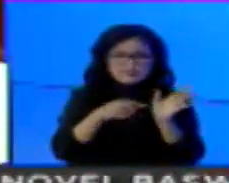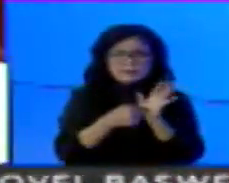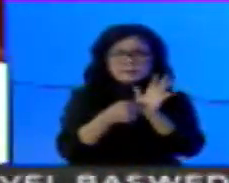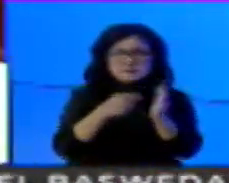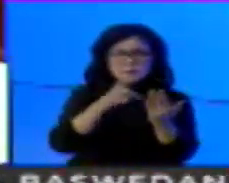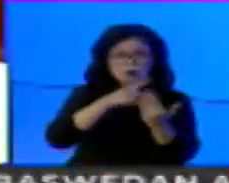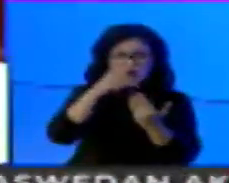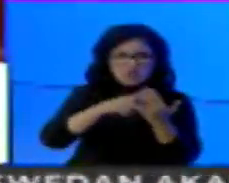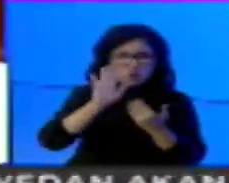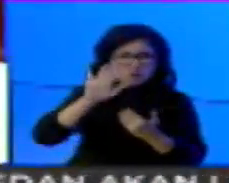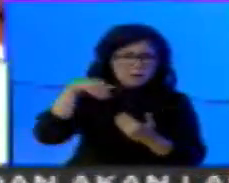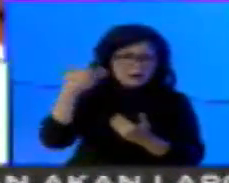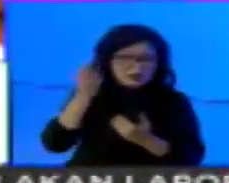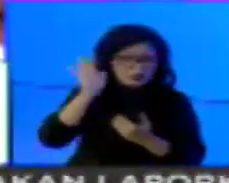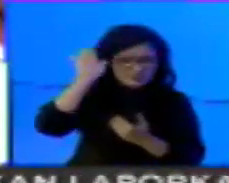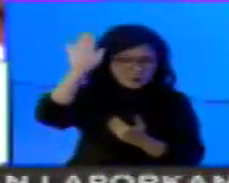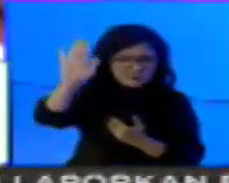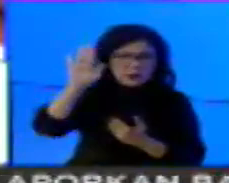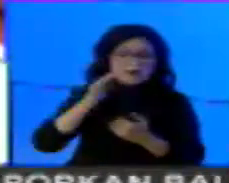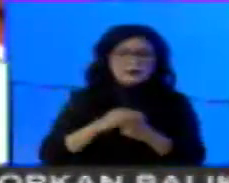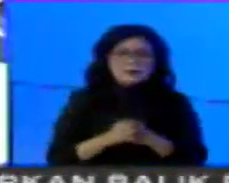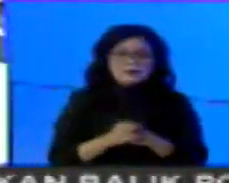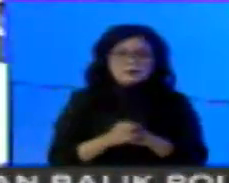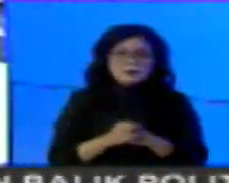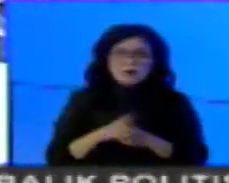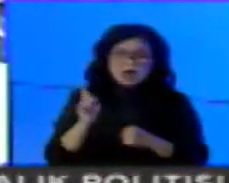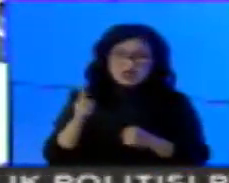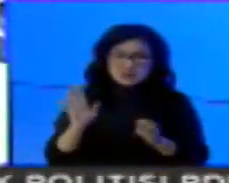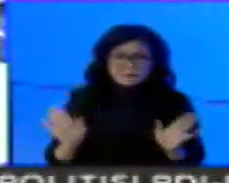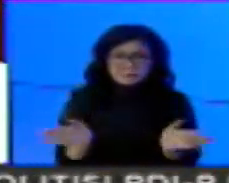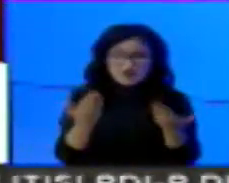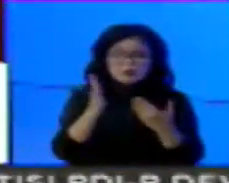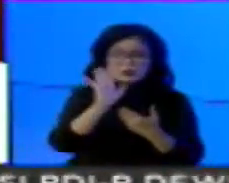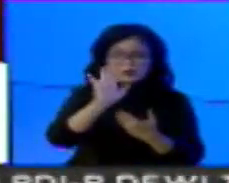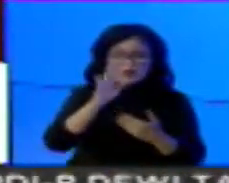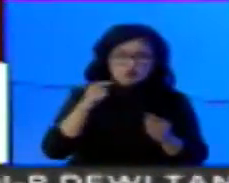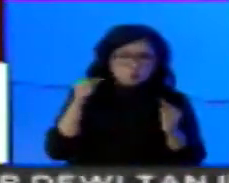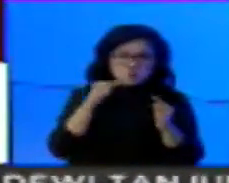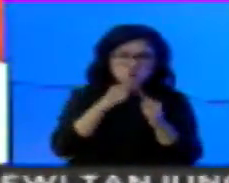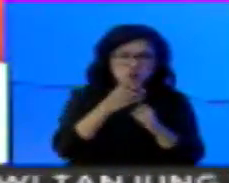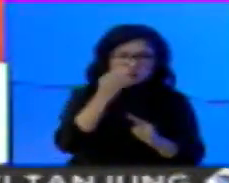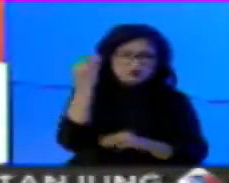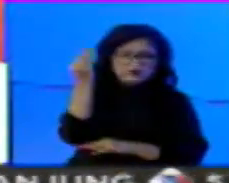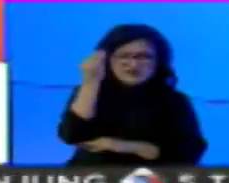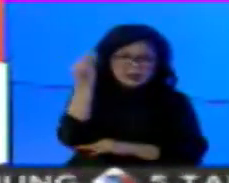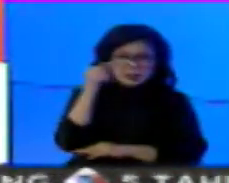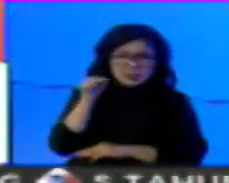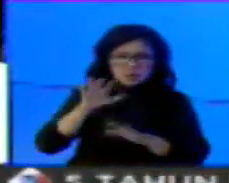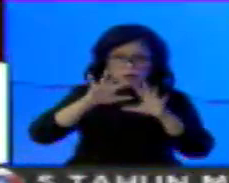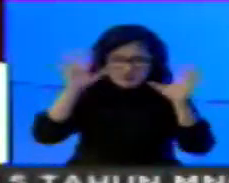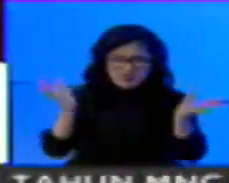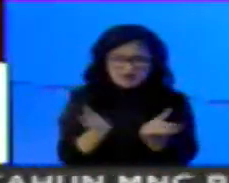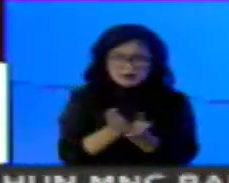hadapan Komisi 10 DPR RI. Salah satunya adalah membangun 5 destinasi wisata prioritas seperti Danau Toba,